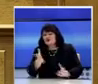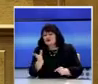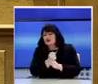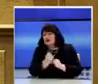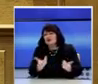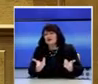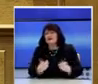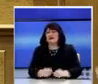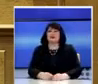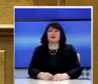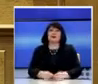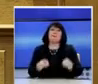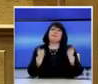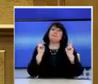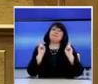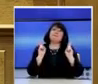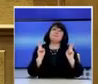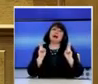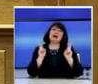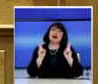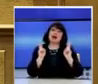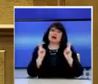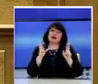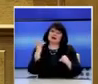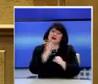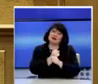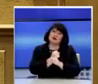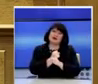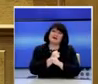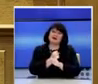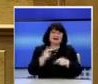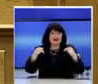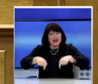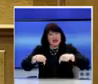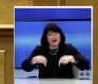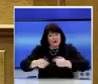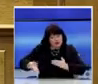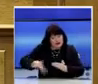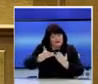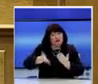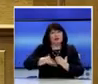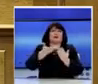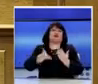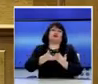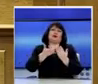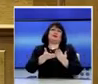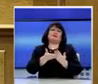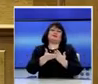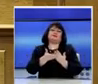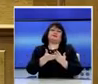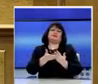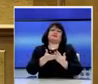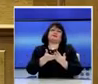γίνει? Μακάρι να το καταφέρετε. Εδώ θα είμαστε να σας βοηθήσουμε να το καταφέρετε.